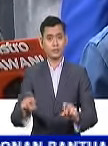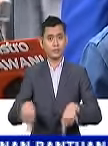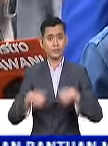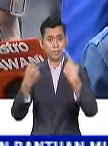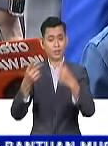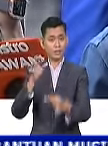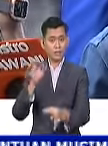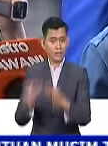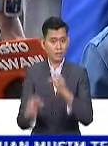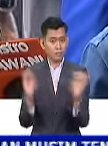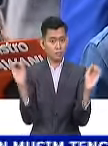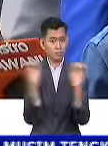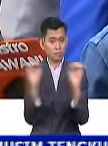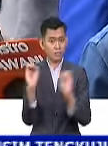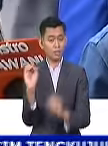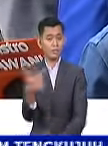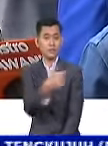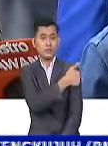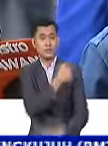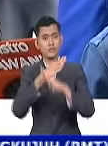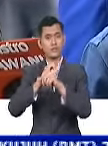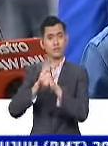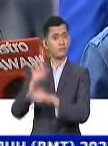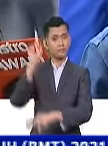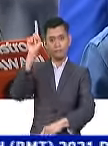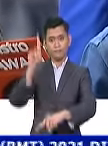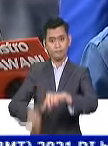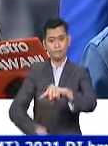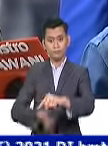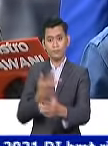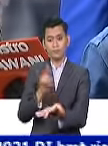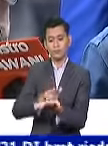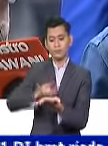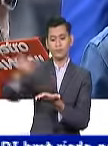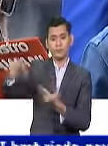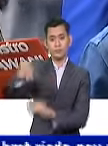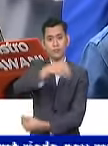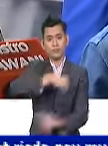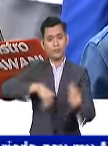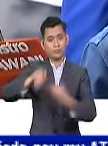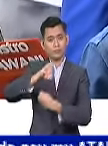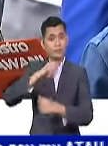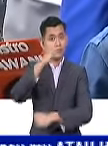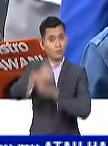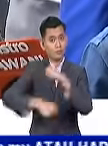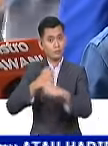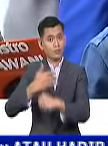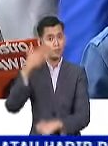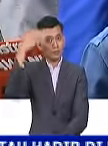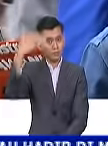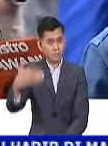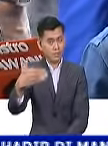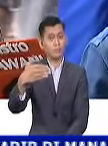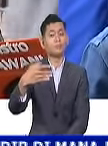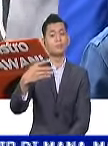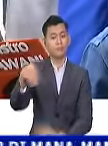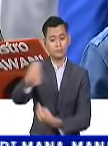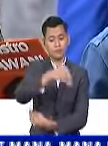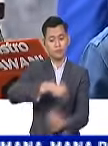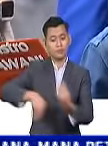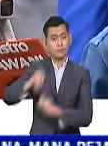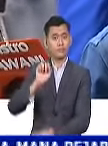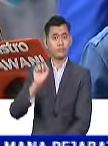pergi umrah. Sebagai contoh, tahun depan mungkin haji pun dah boleh kita pergi. Saya rasa syarat yang sama akan diberikan